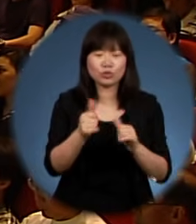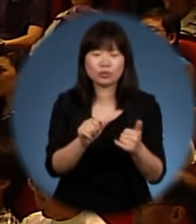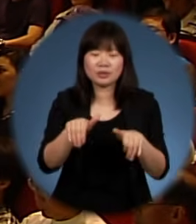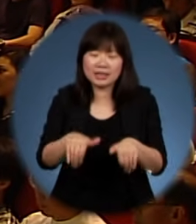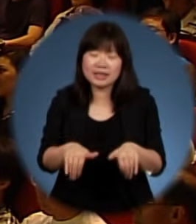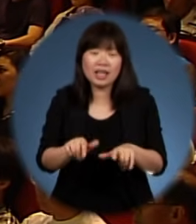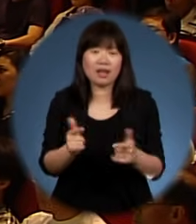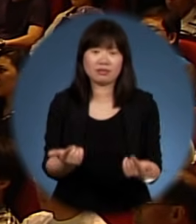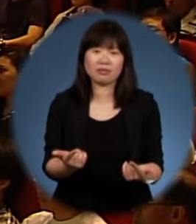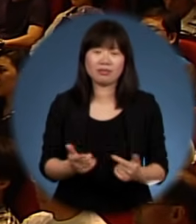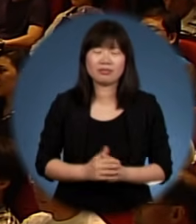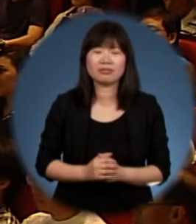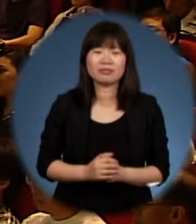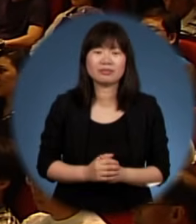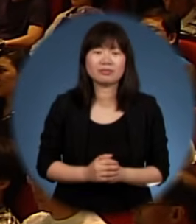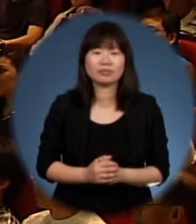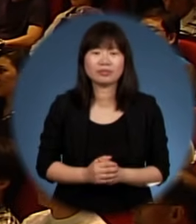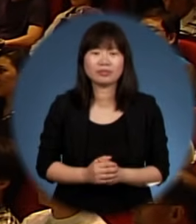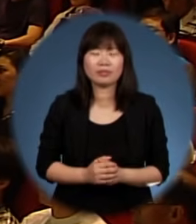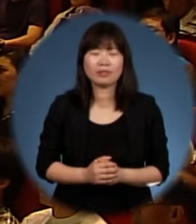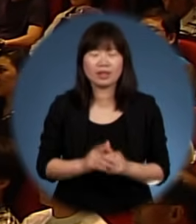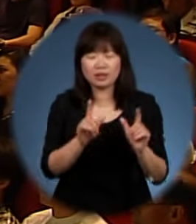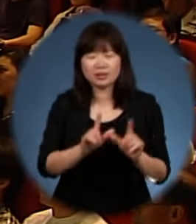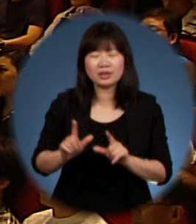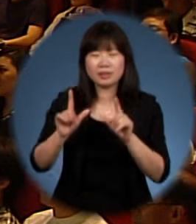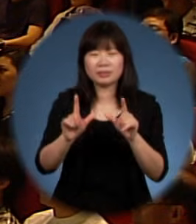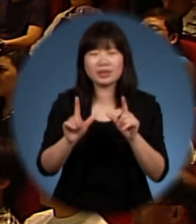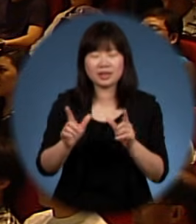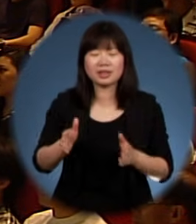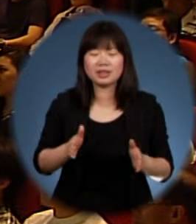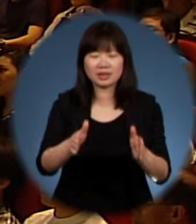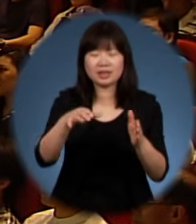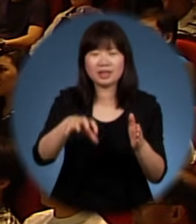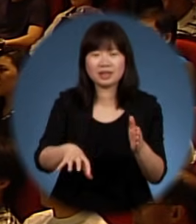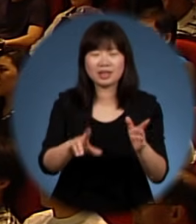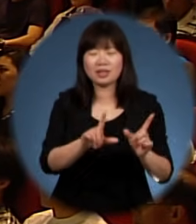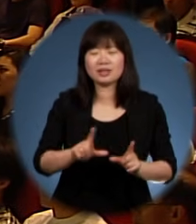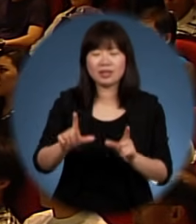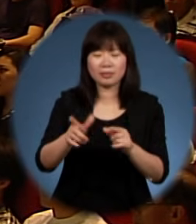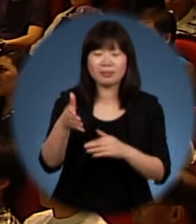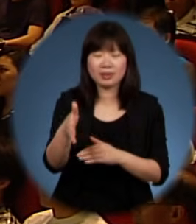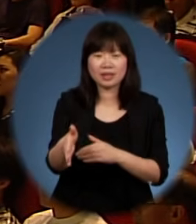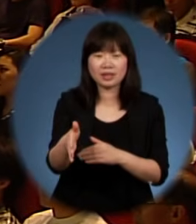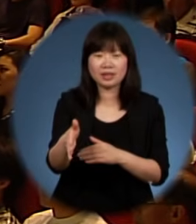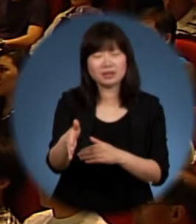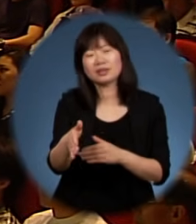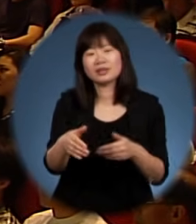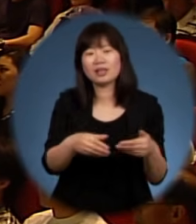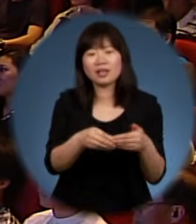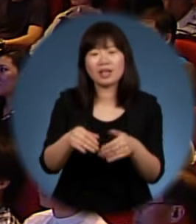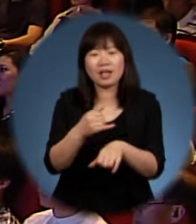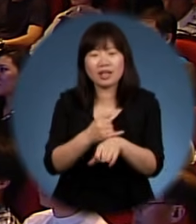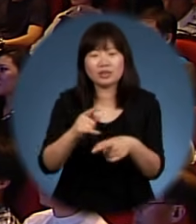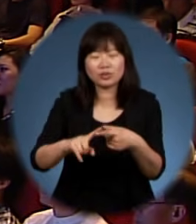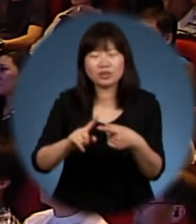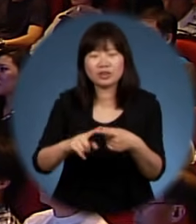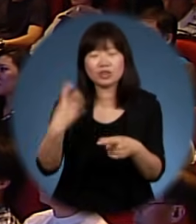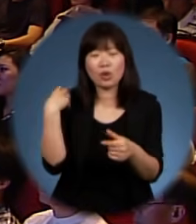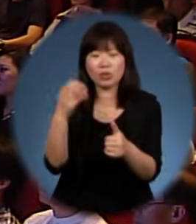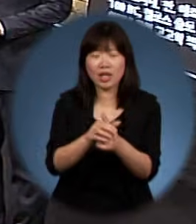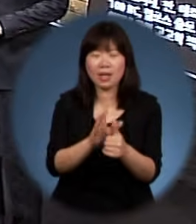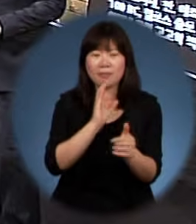것입니다 예 삶의 길목에서 삶의 방향을 틀어 지는 역할을 했다는